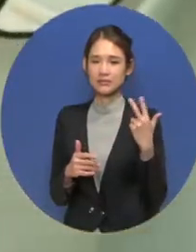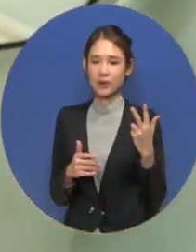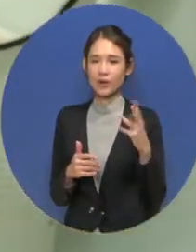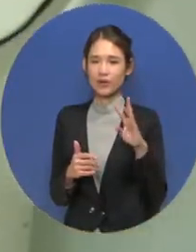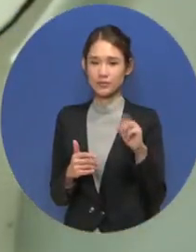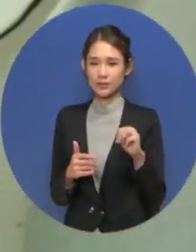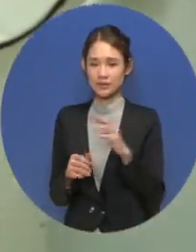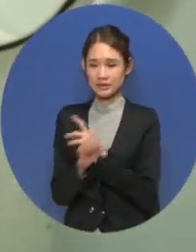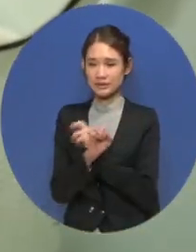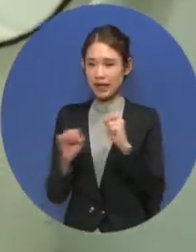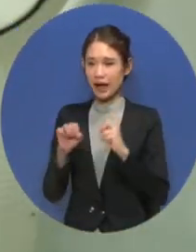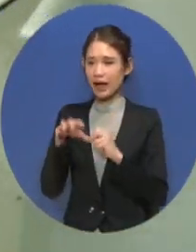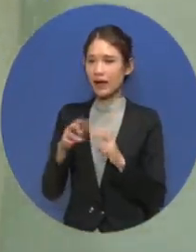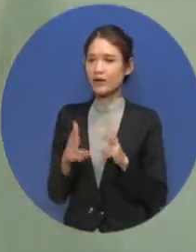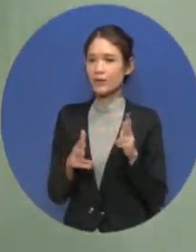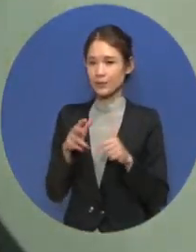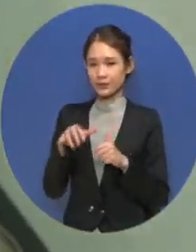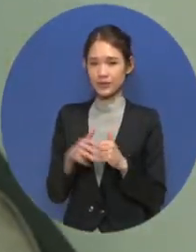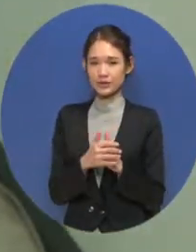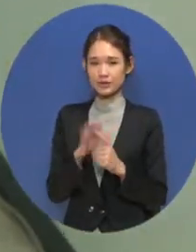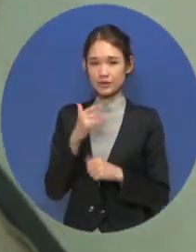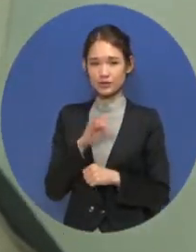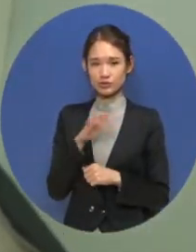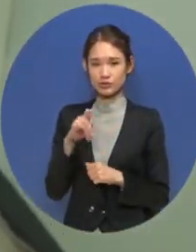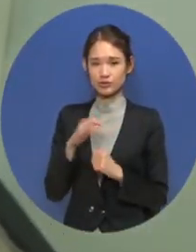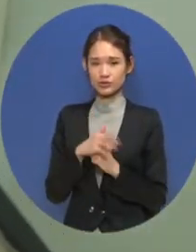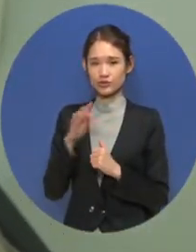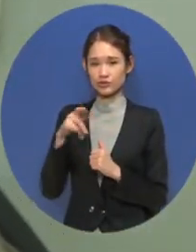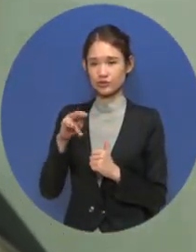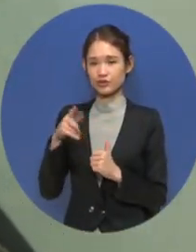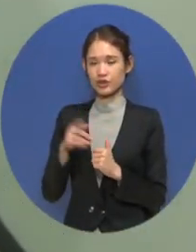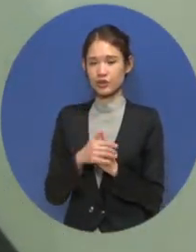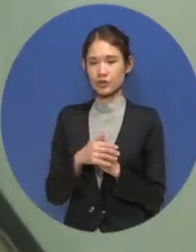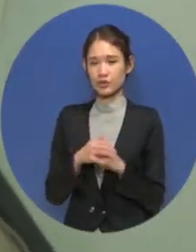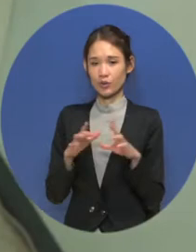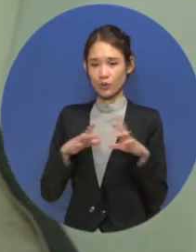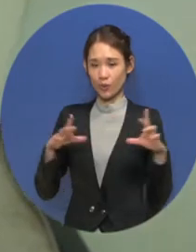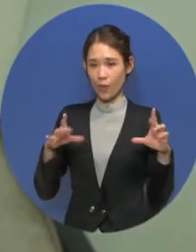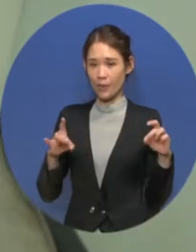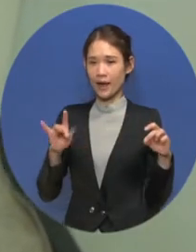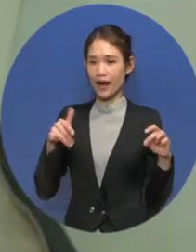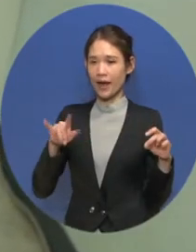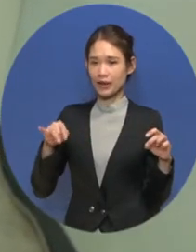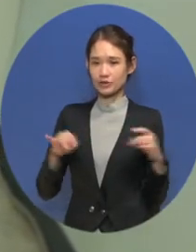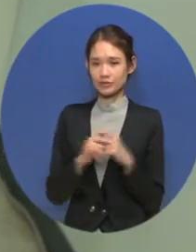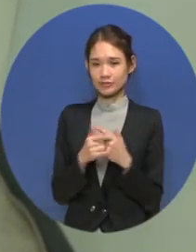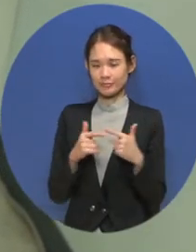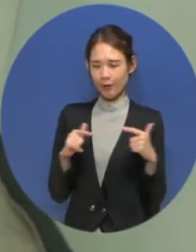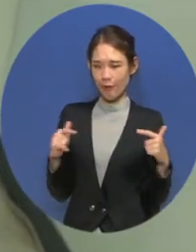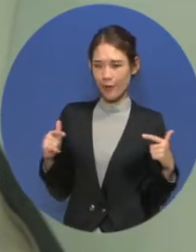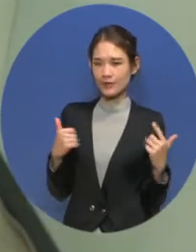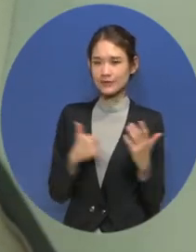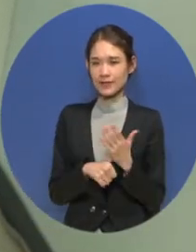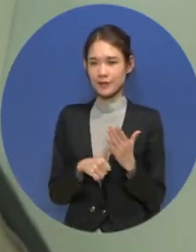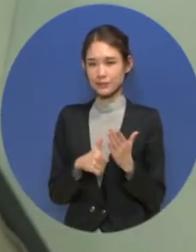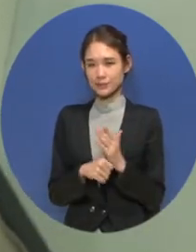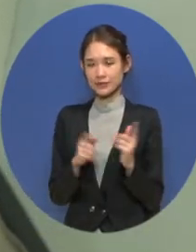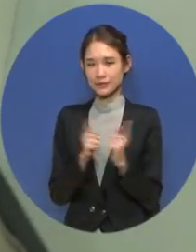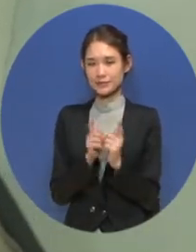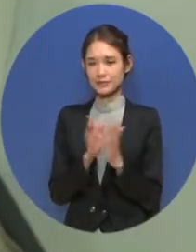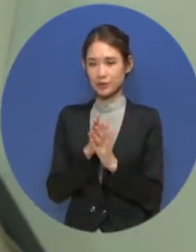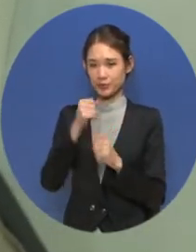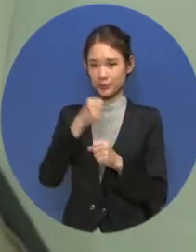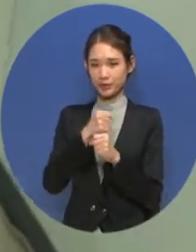277제곱미터 규모의 사업장에서 누룽지, 수제청, 도마, 행주 등의 다양한 상품을 직접